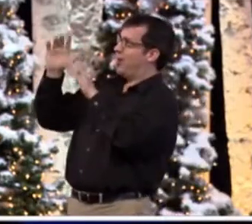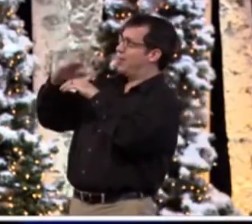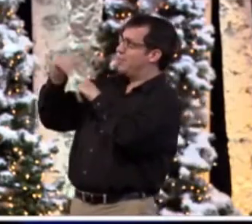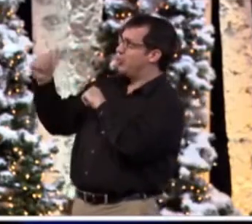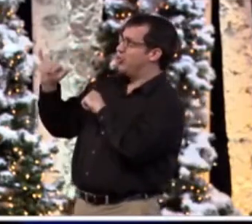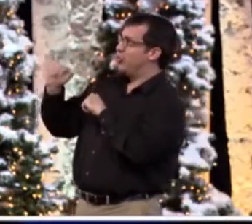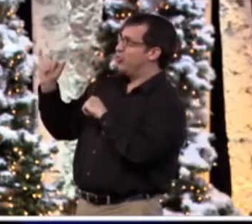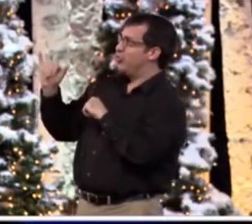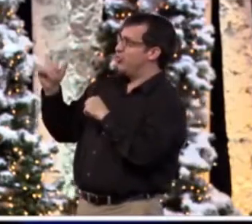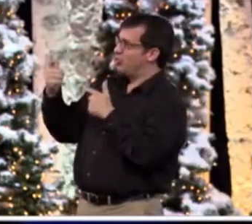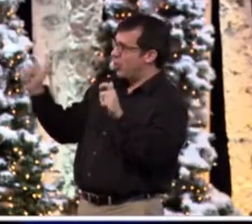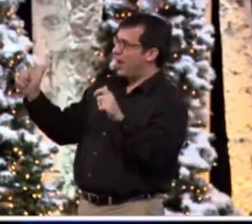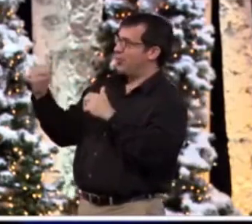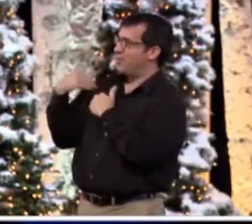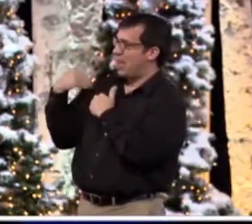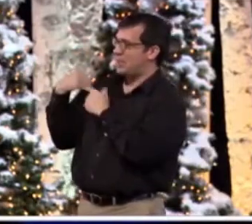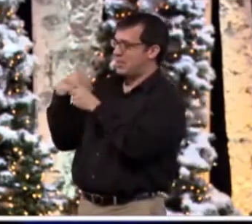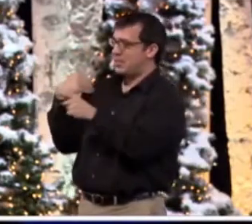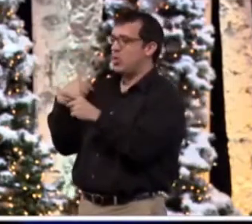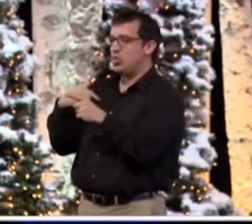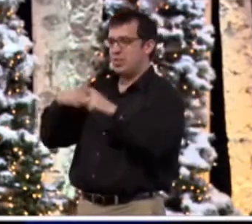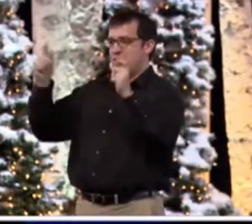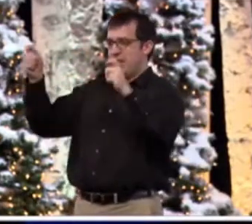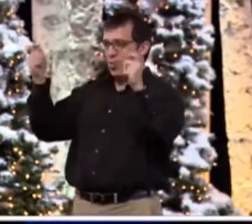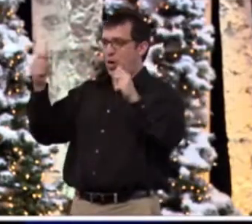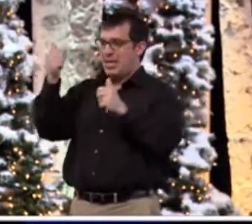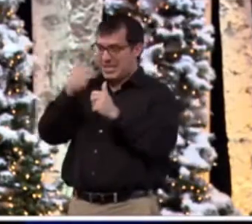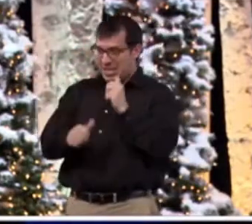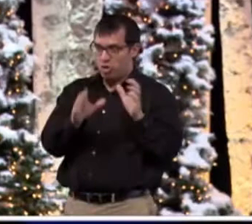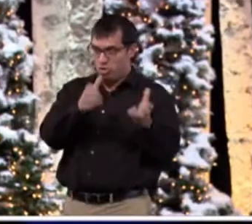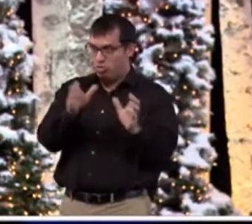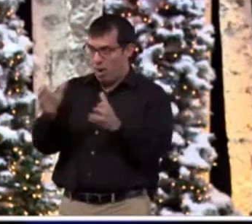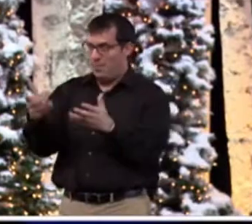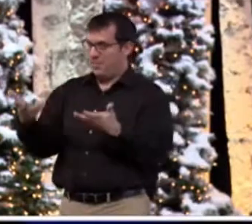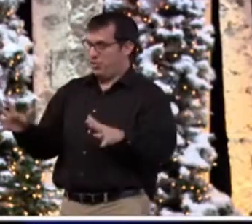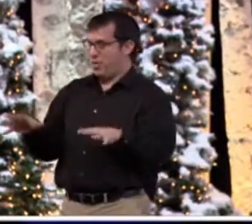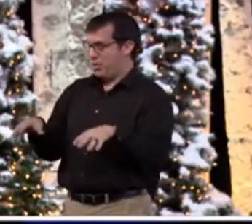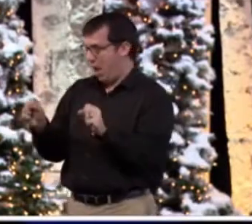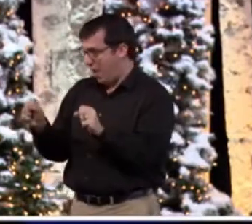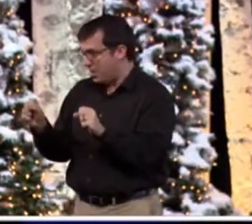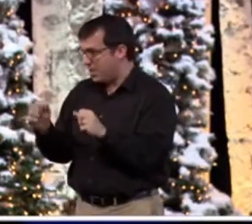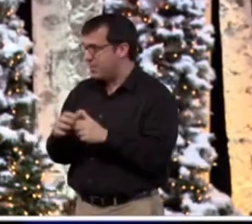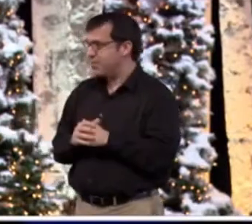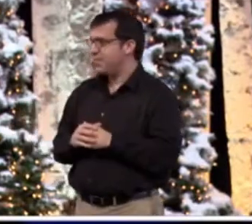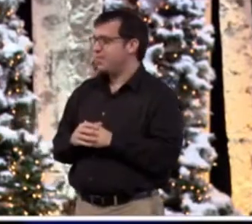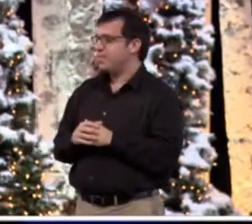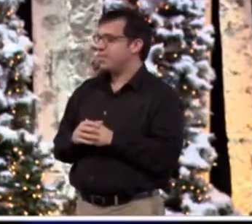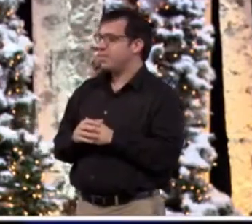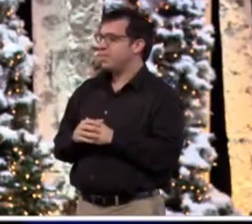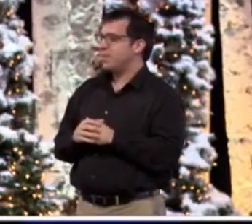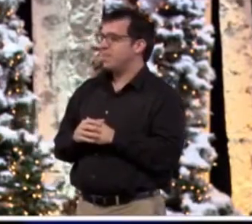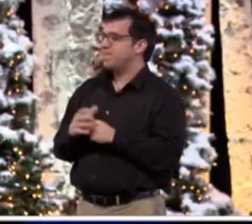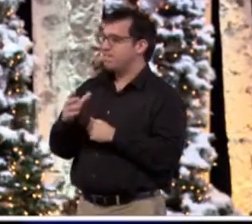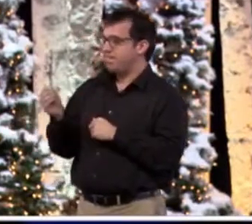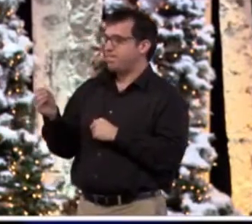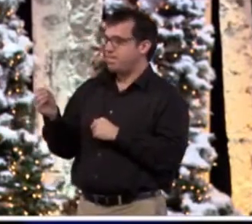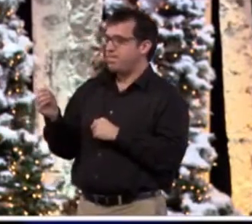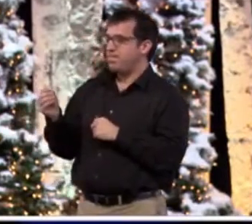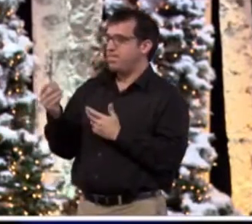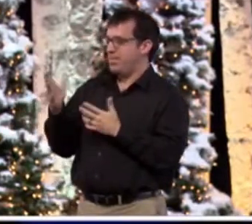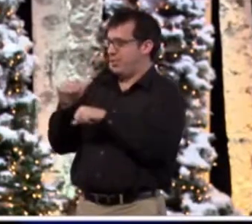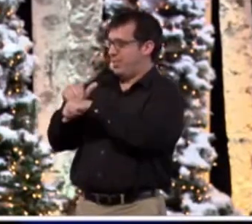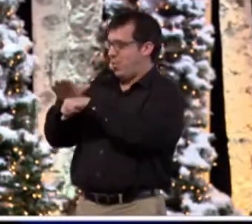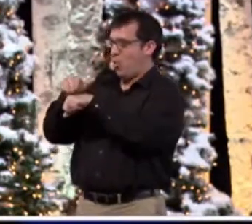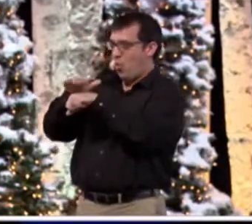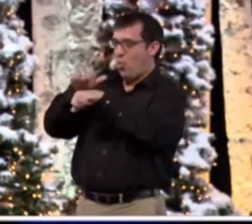र ती हरेक जातिहरू हामीसँग जोडिएका छन् र ती हरेक कहाँ हामीले तयार भएका सेवकहरू पठाएको